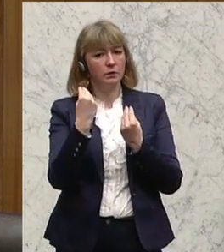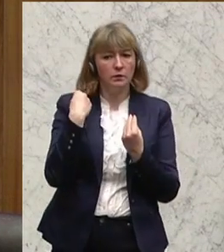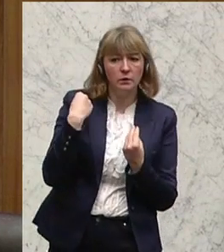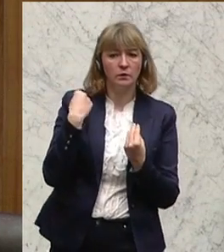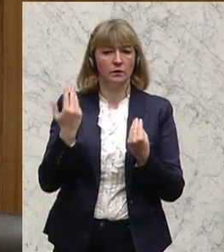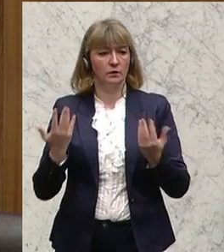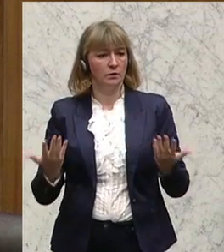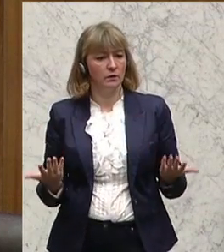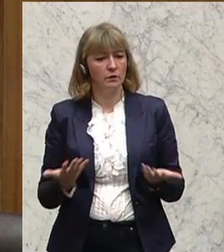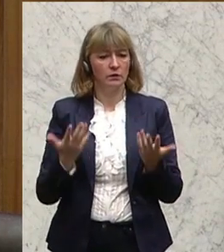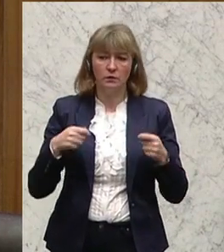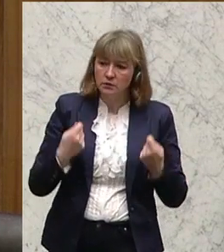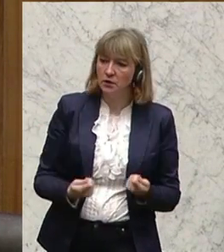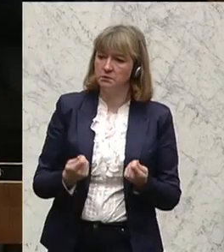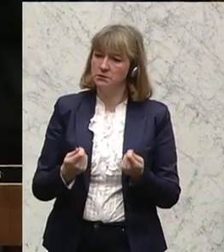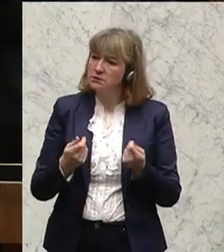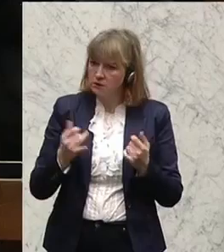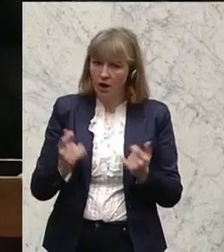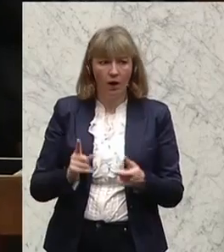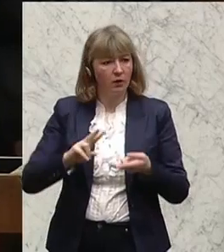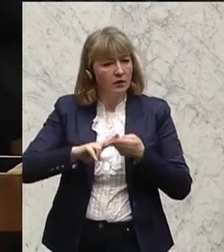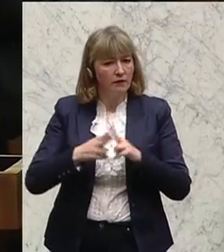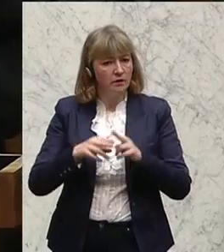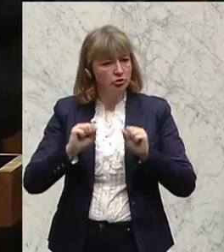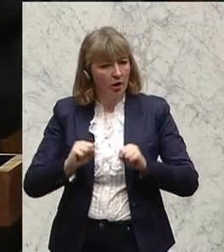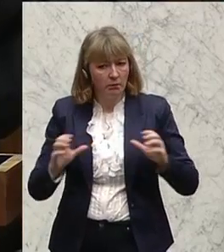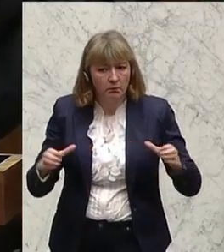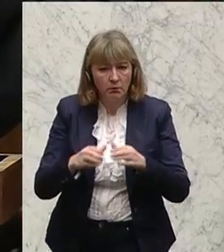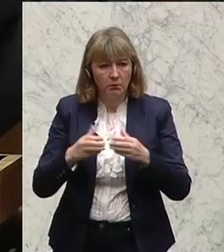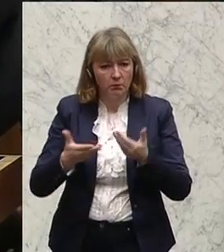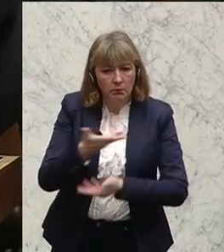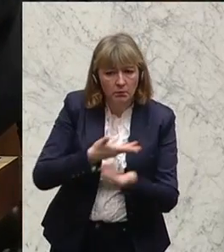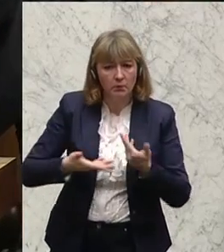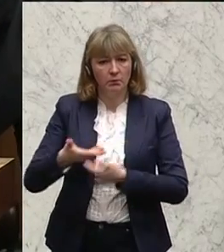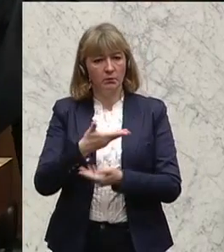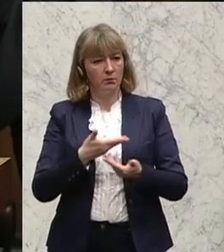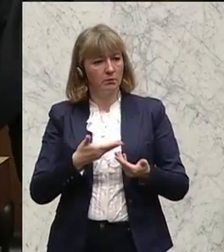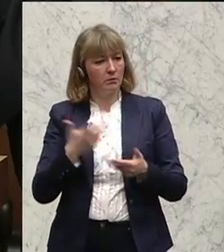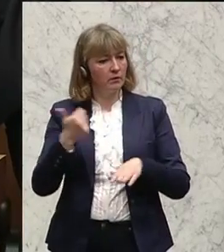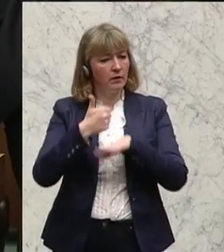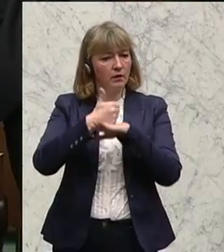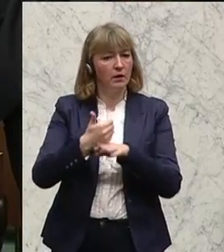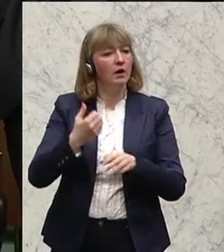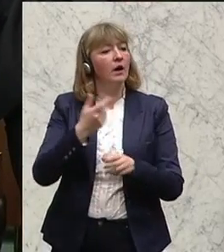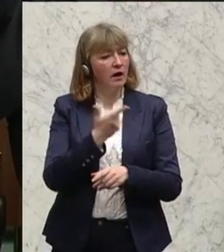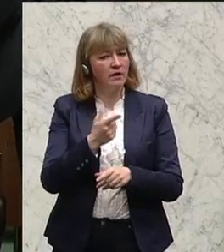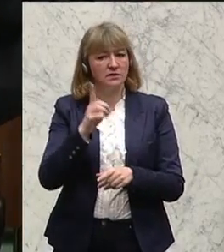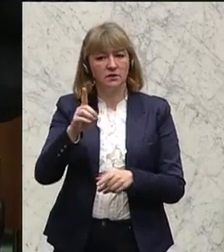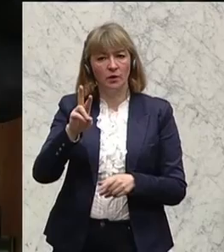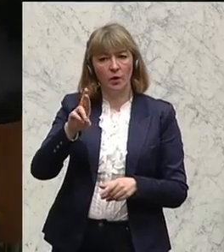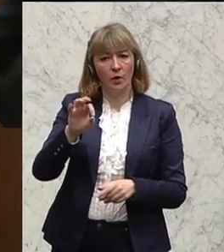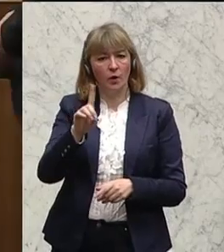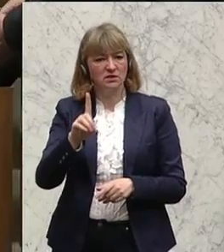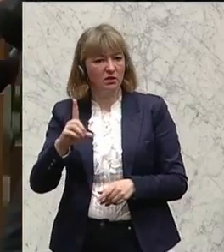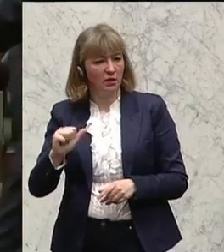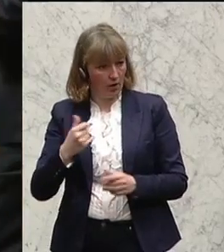Es gibt jetzt regelmäßige Treffen auch unter Führung vom Kanzleramtsminister Trotzter. Wir